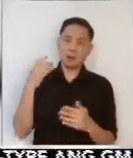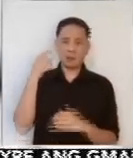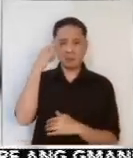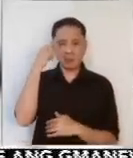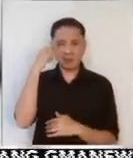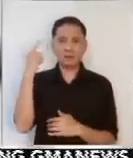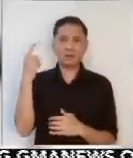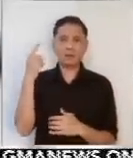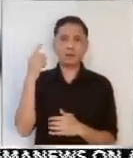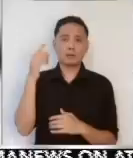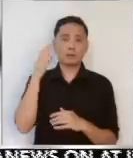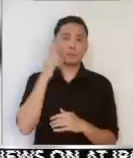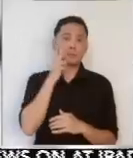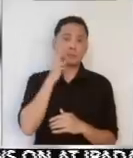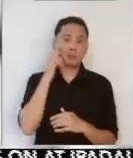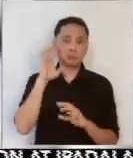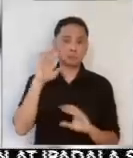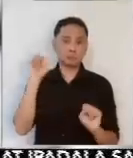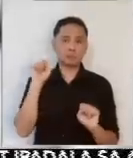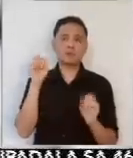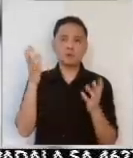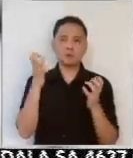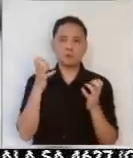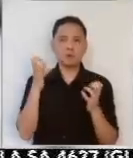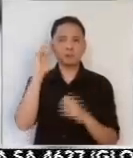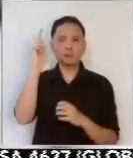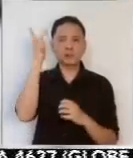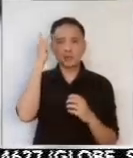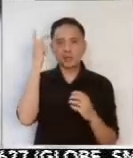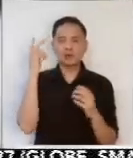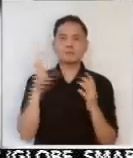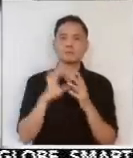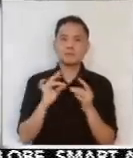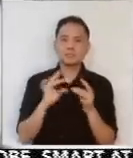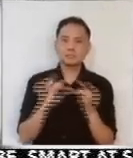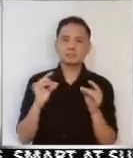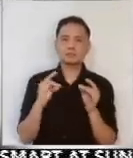statement o kaya meron ibang rason na hindi niya